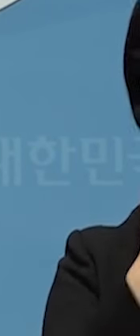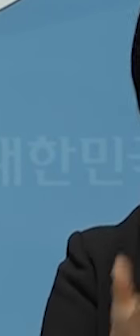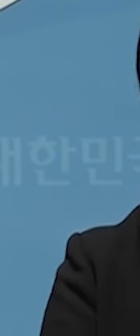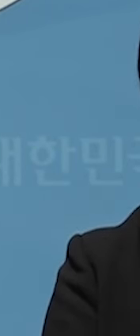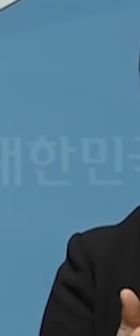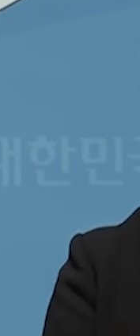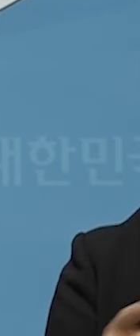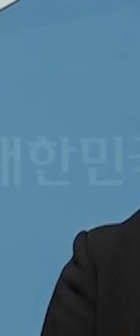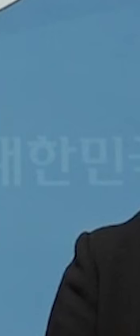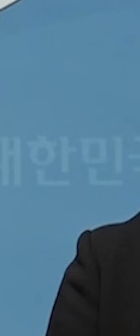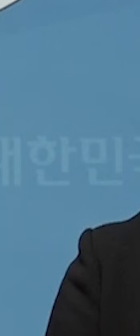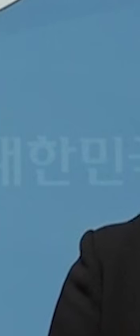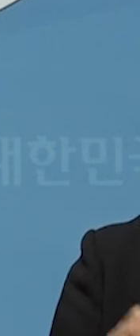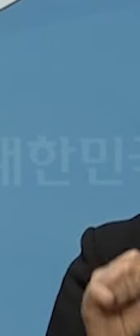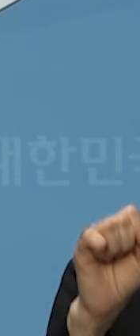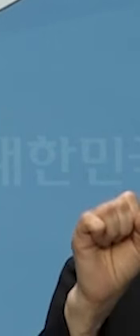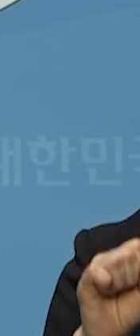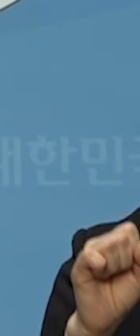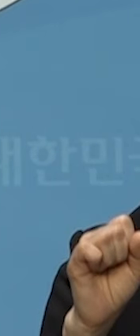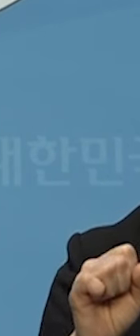종목은 e스포츠와